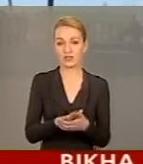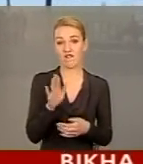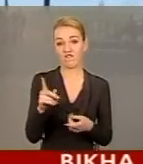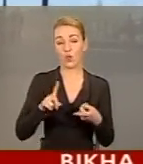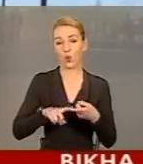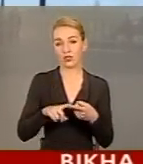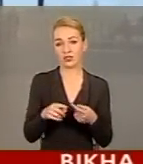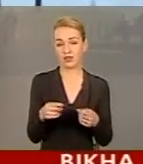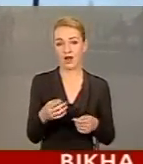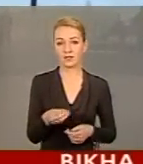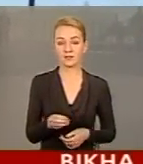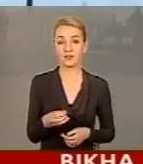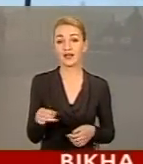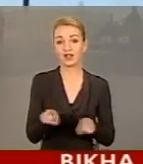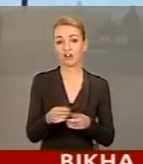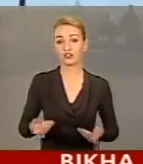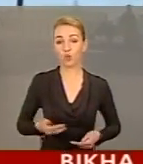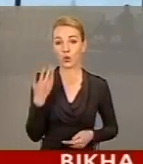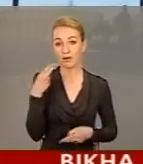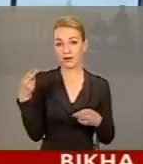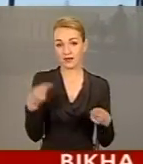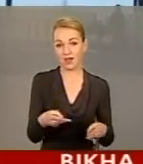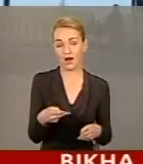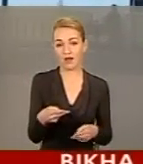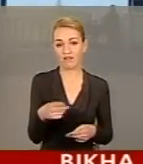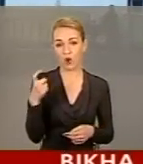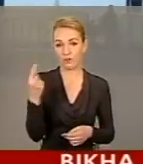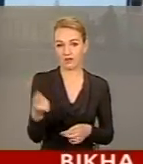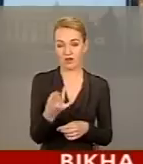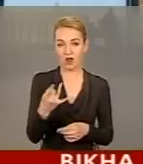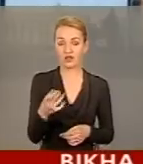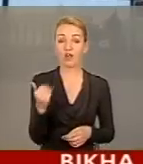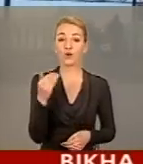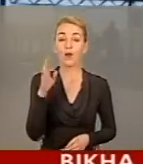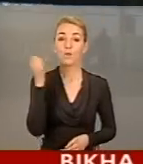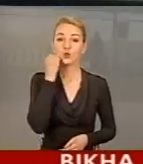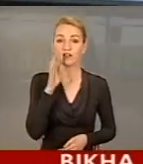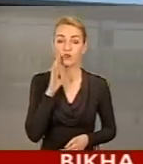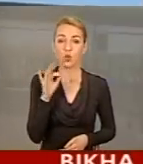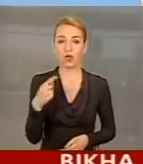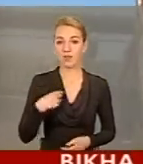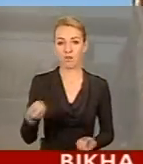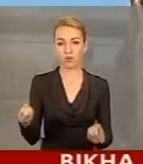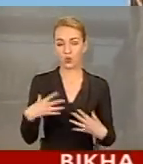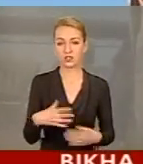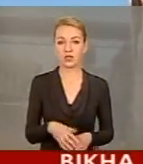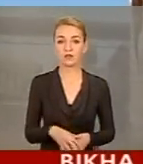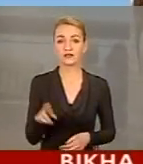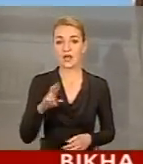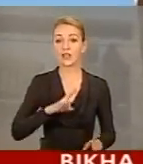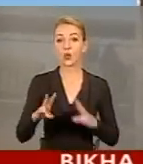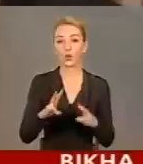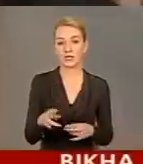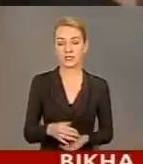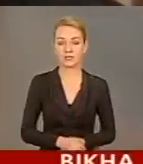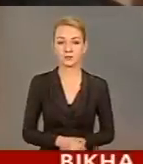и так вживую, когда приехал в Харьков первый раз на Южный порт. А твоя московская девушка? Да она мне бросила за терроризм. Я же террорист в